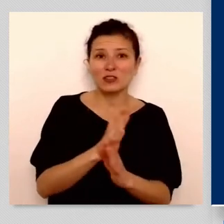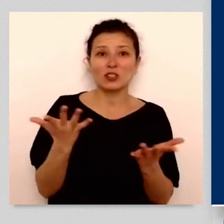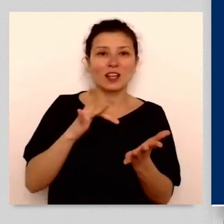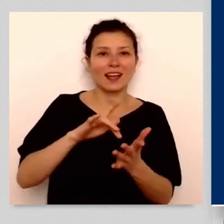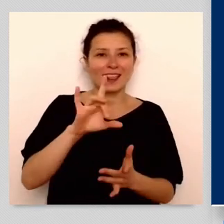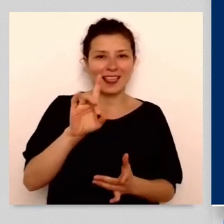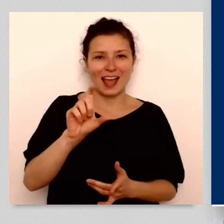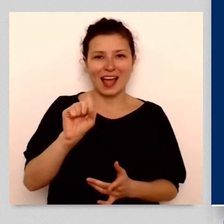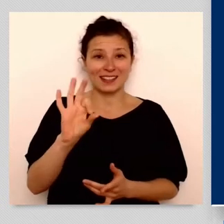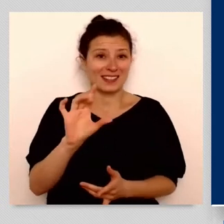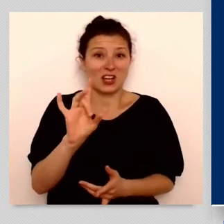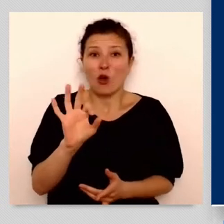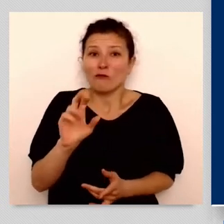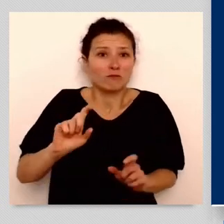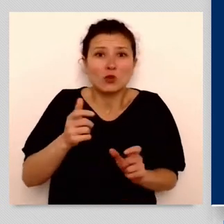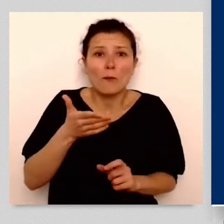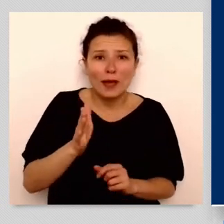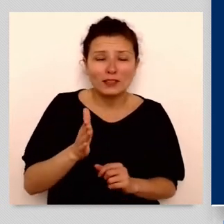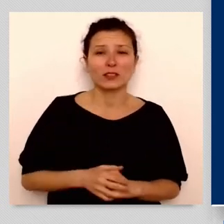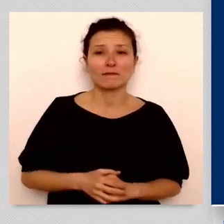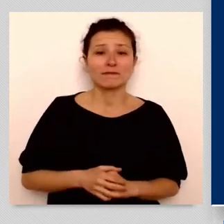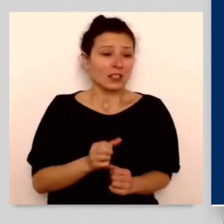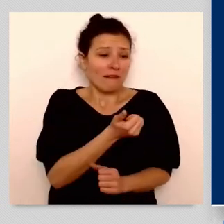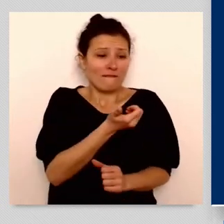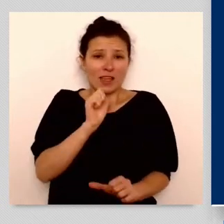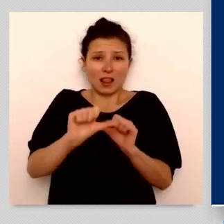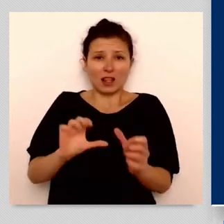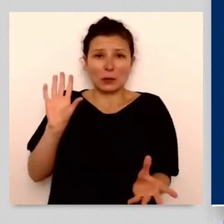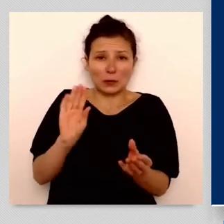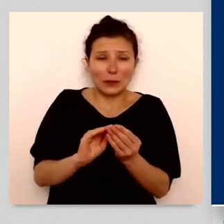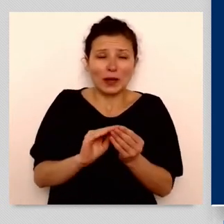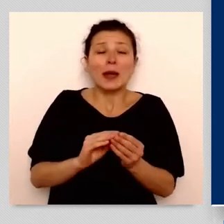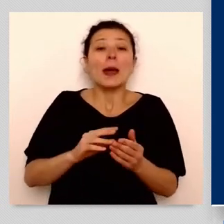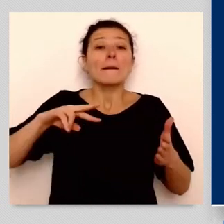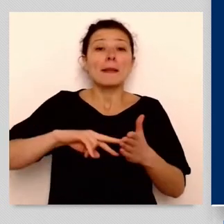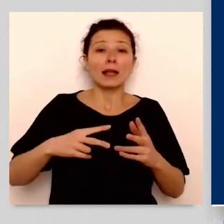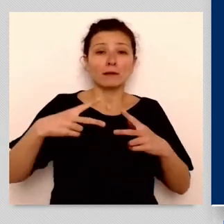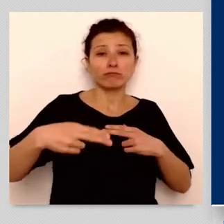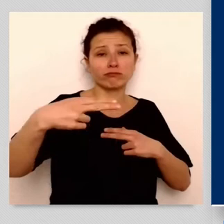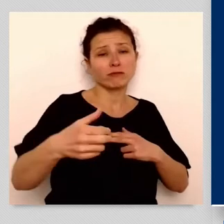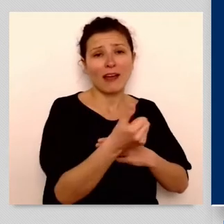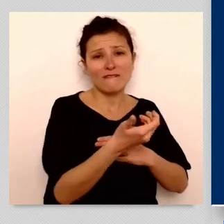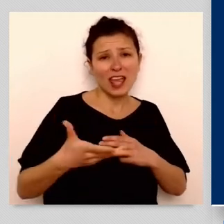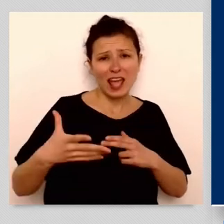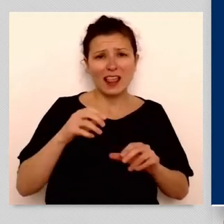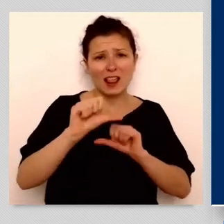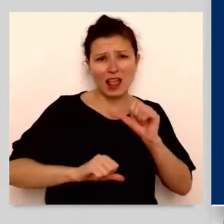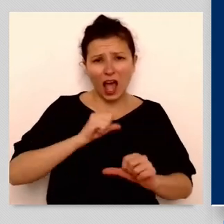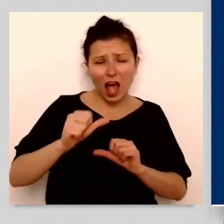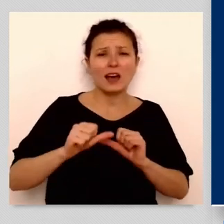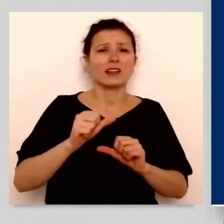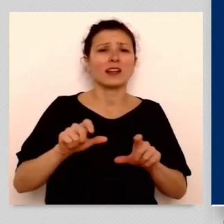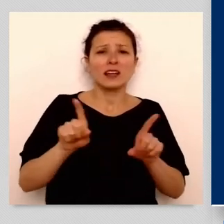to będzie, czy ten wieloletni, rozpisany na wiele dekad proces i wiele też